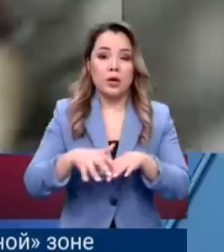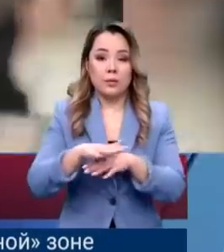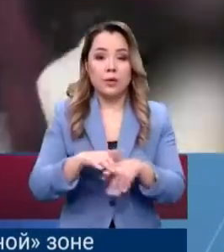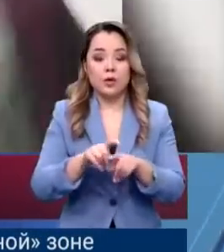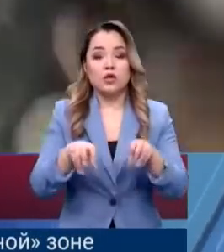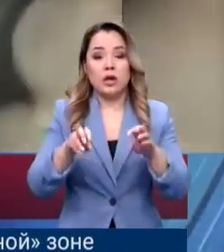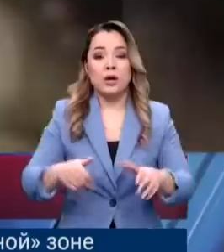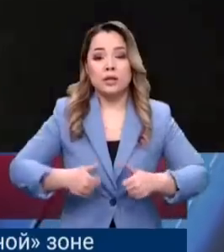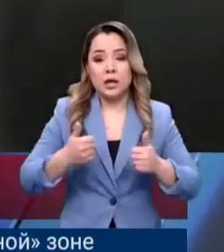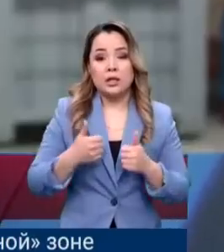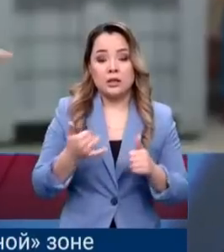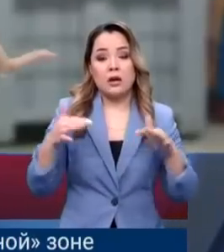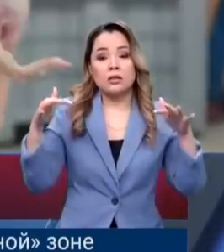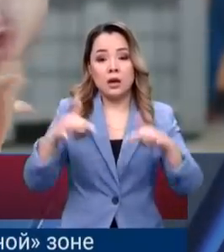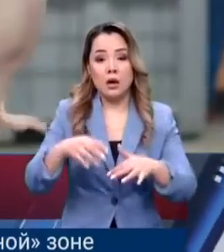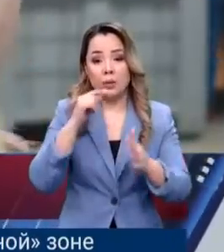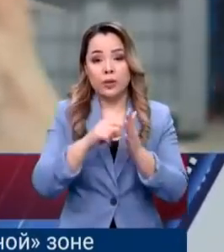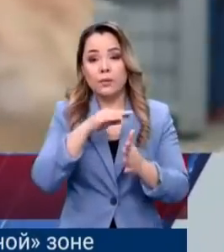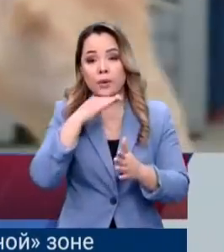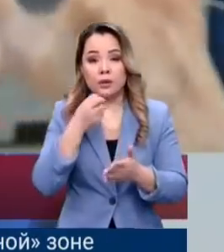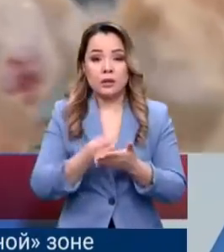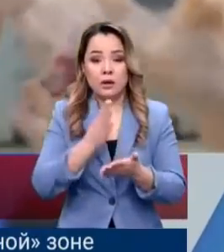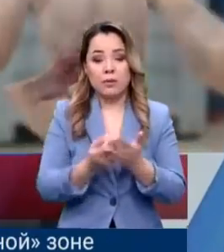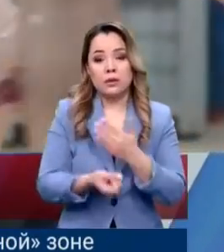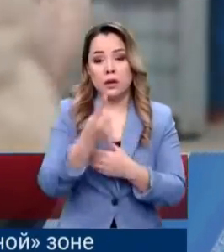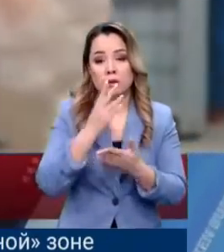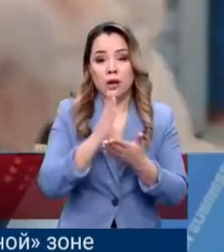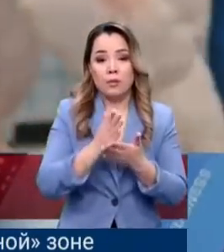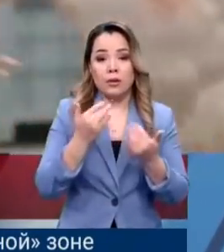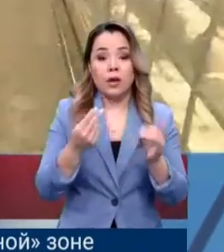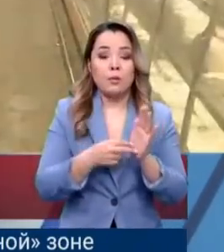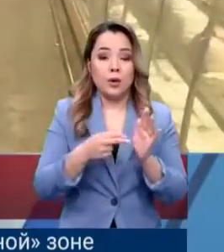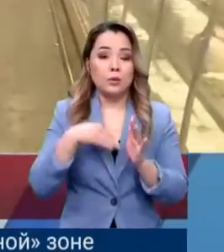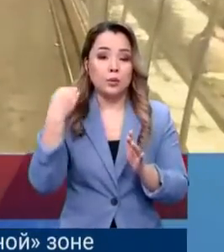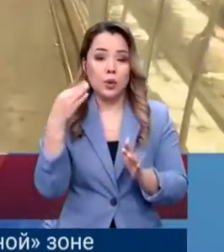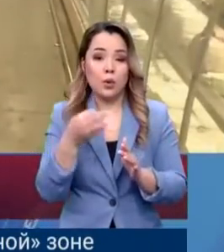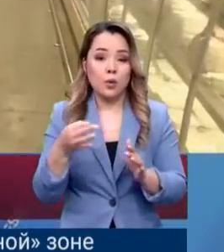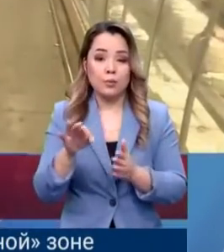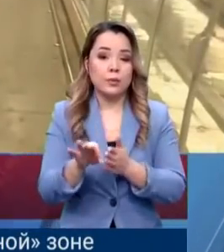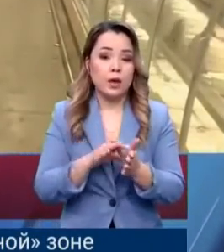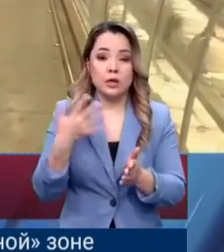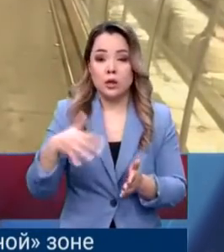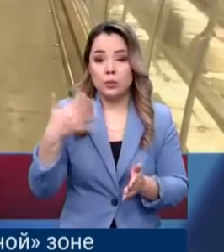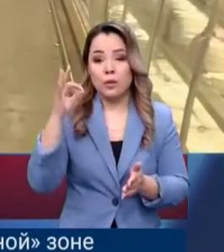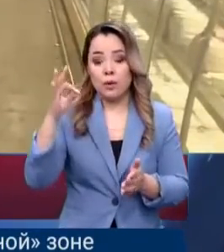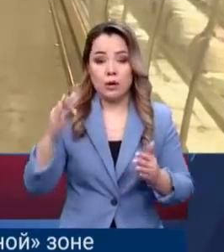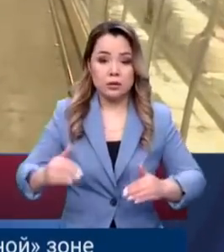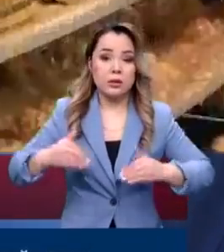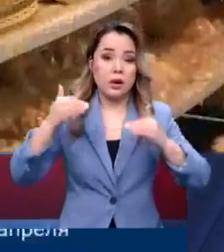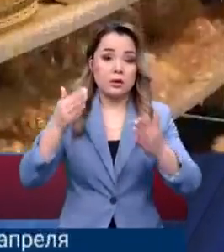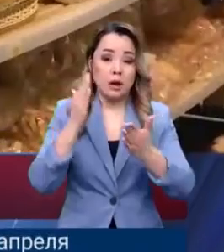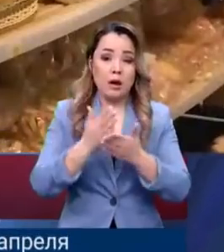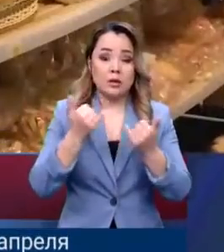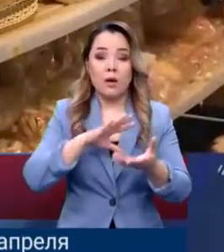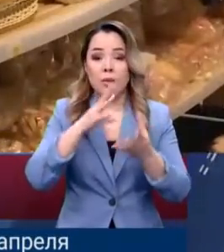шешеміз деп жабылып жүргенде тауық еті қымбаттап шыға келді. Әсіресе баға Түркістанда бірден 25%-ға шарықтаған.